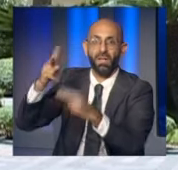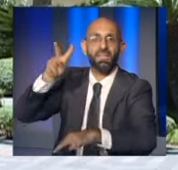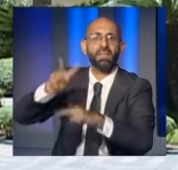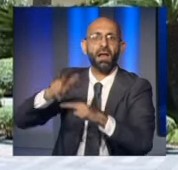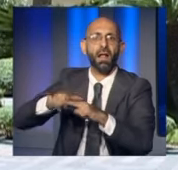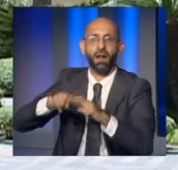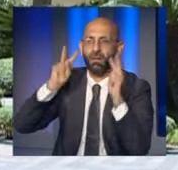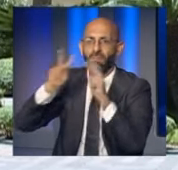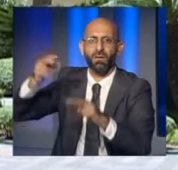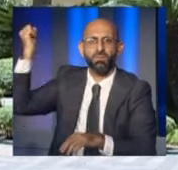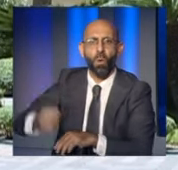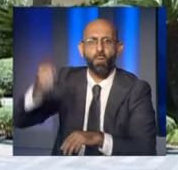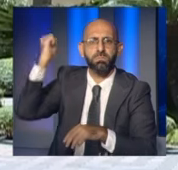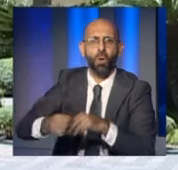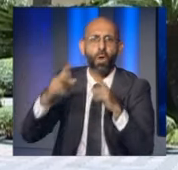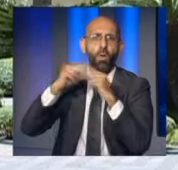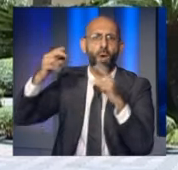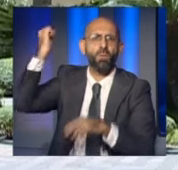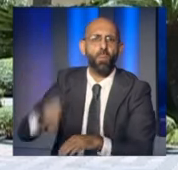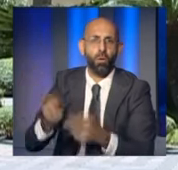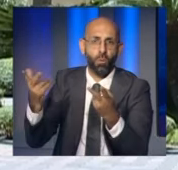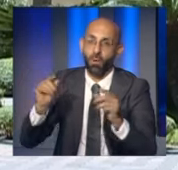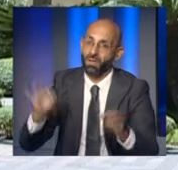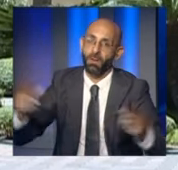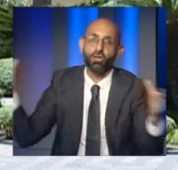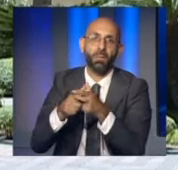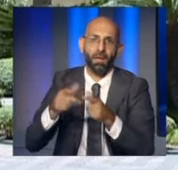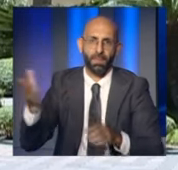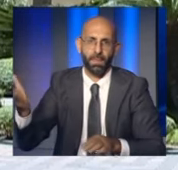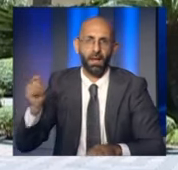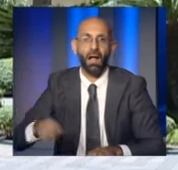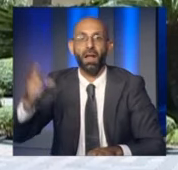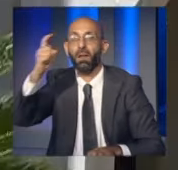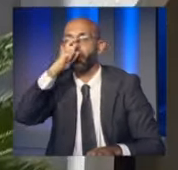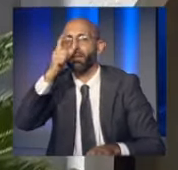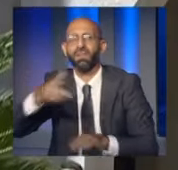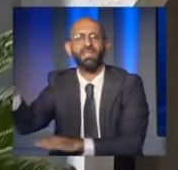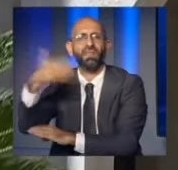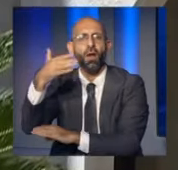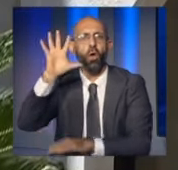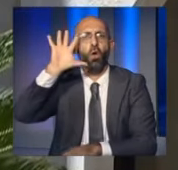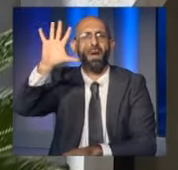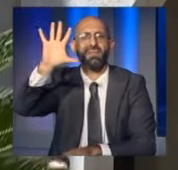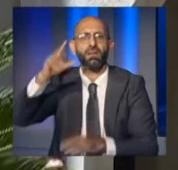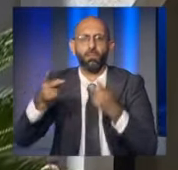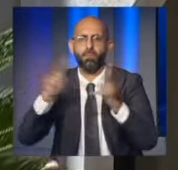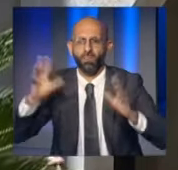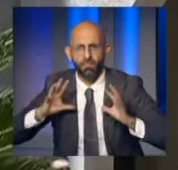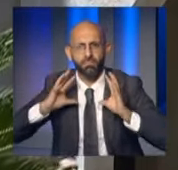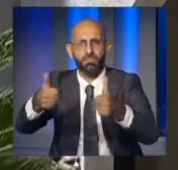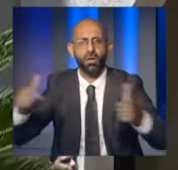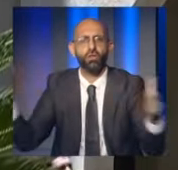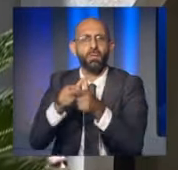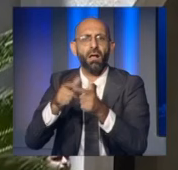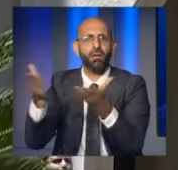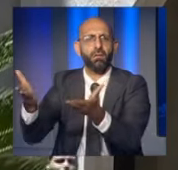ينتظرنا من تحديات وتطورات في ظل استمرار العدوان الإسرائيلي على لبنان. وكشف الرئيس بري أن سفراء